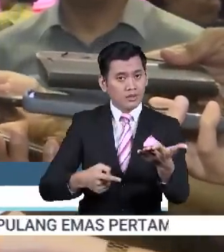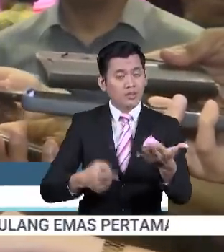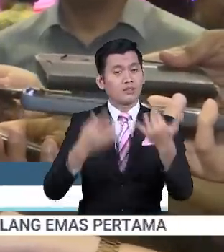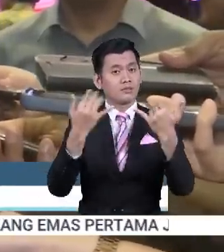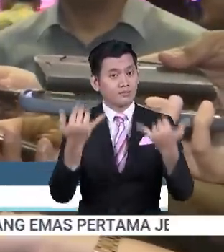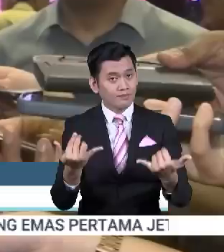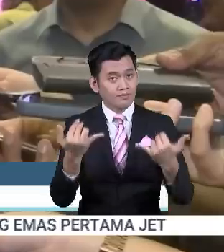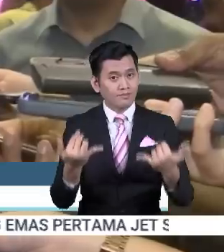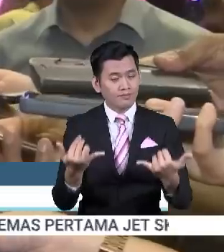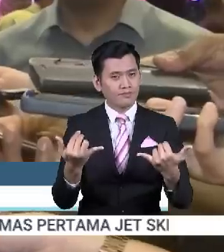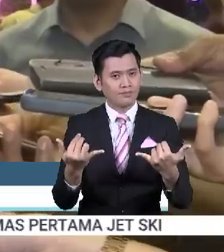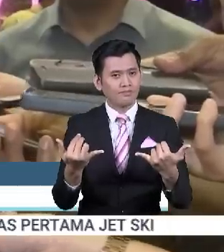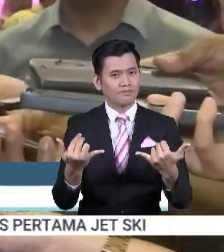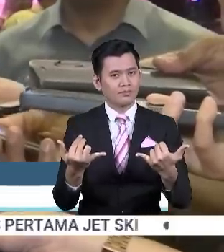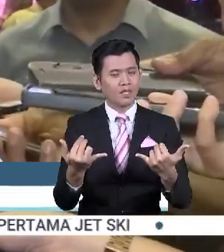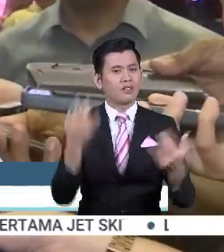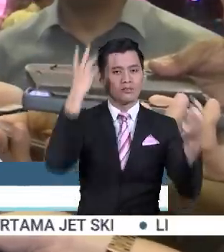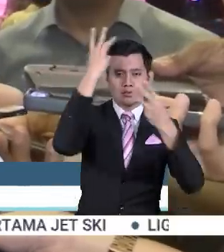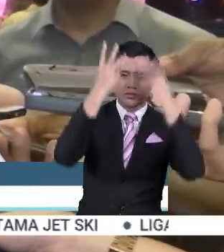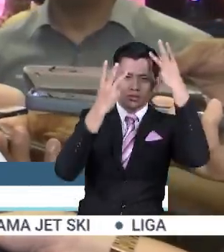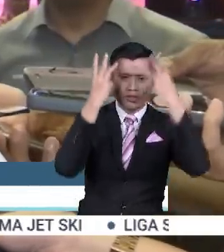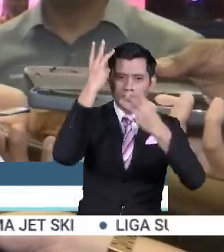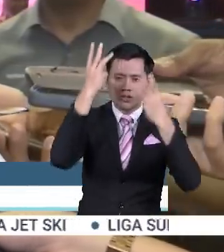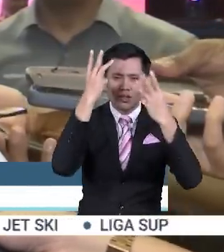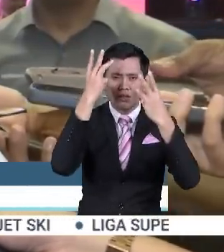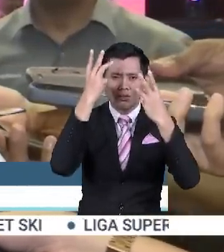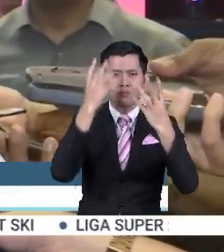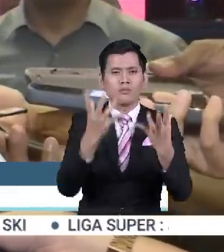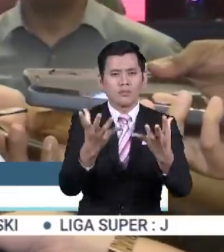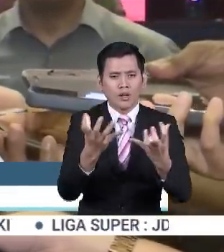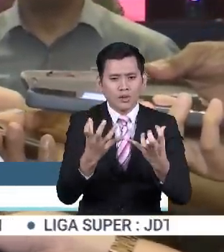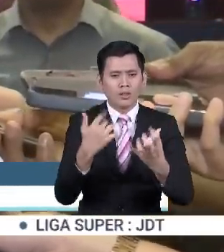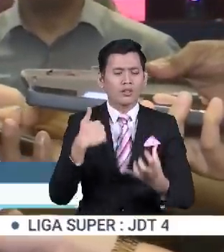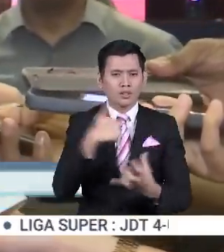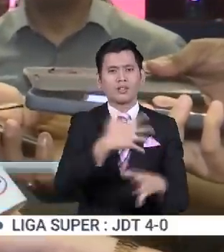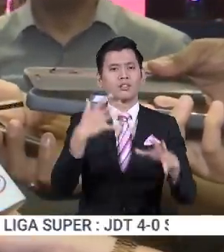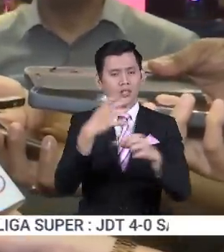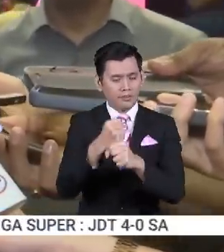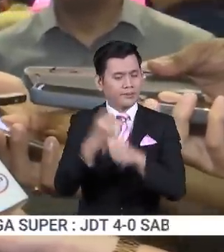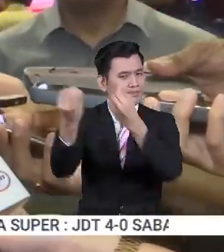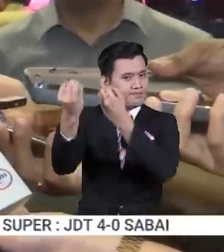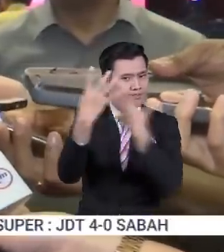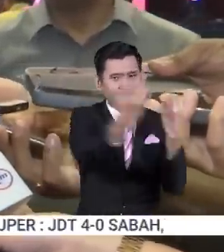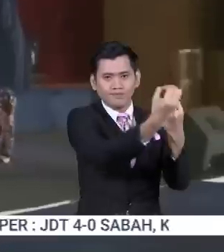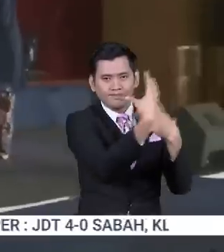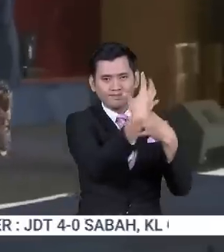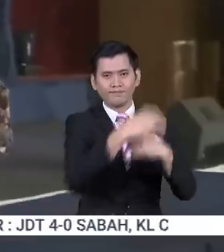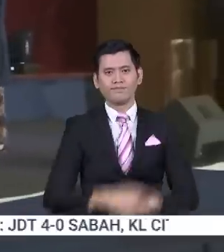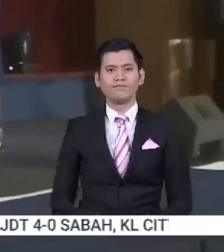sedang maknanya bimbangi ataupun concern mereka terkait rapat dengan pendidikan. So alhamdulillah banyak feedback.